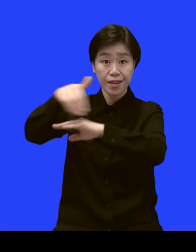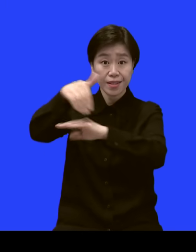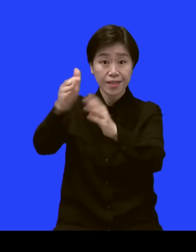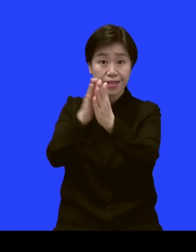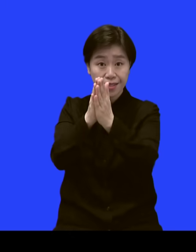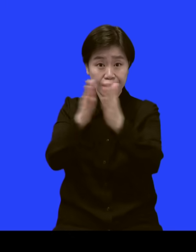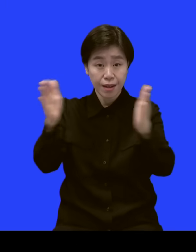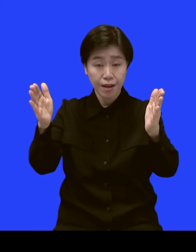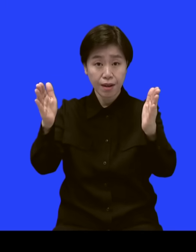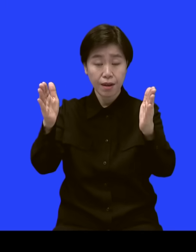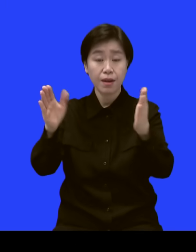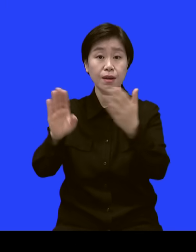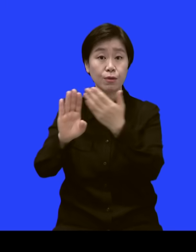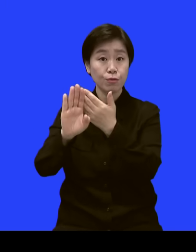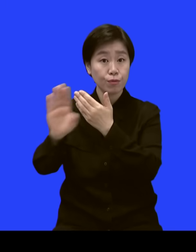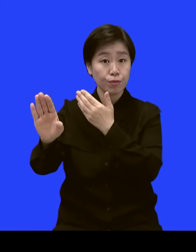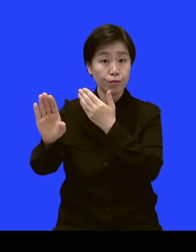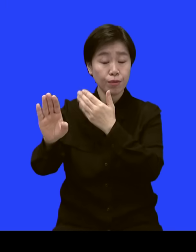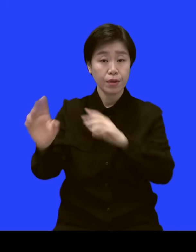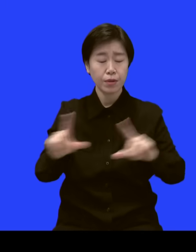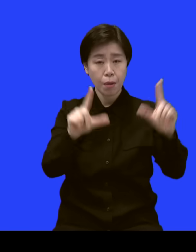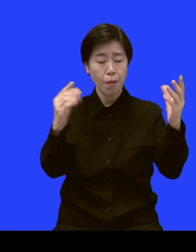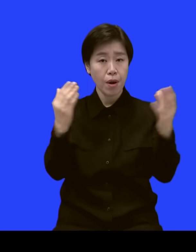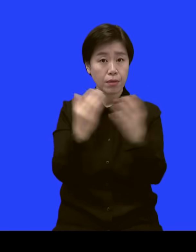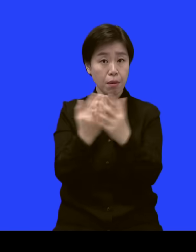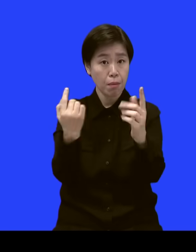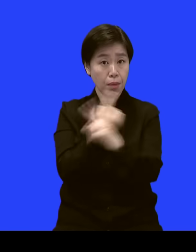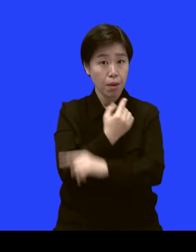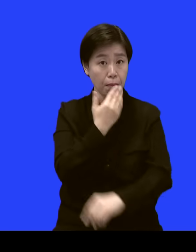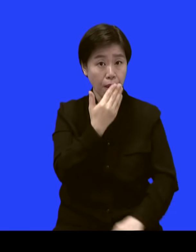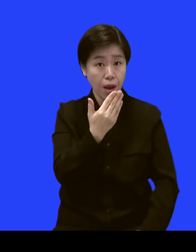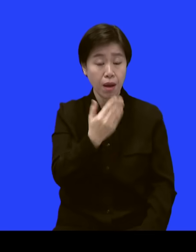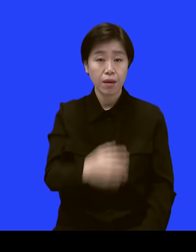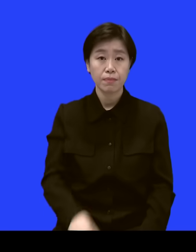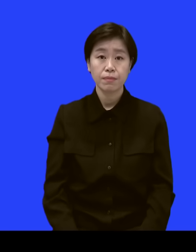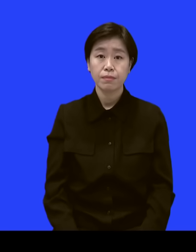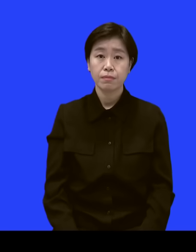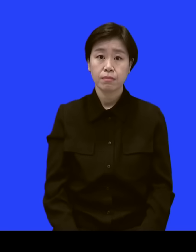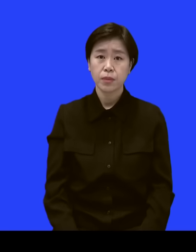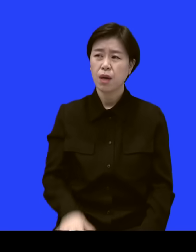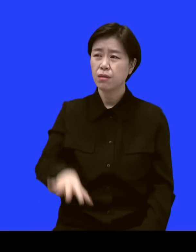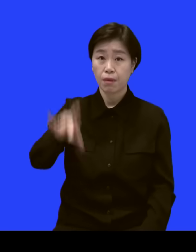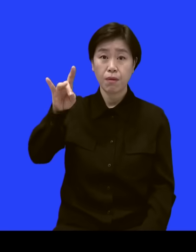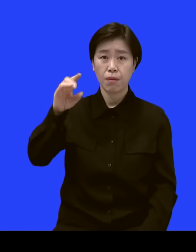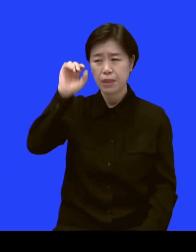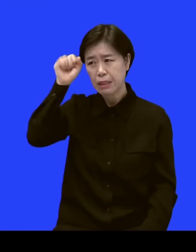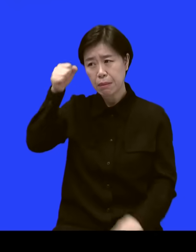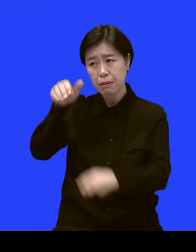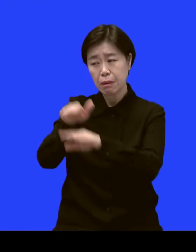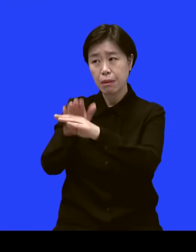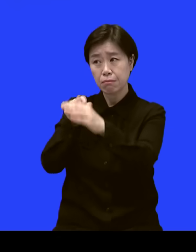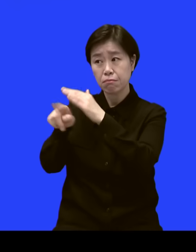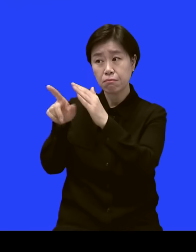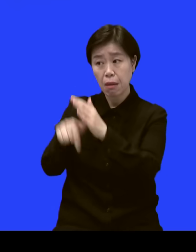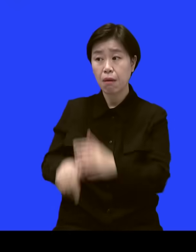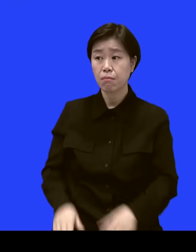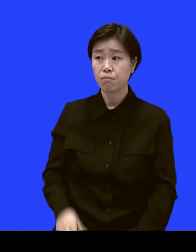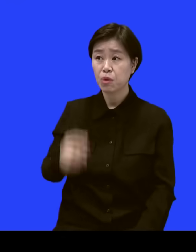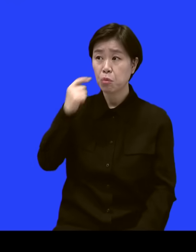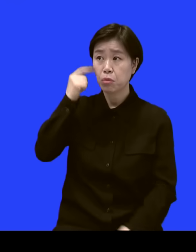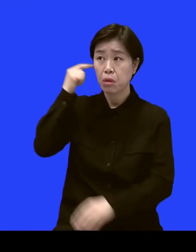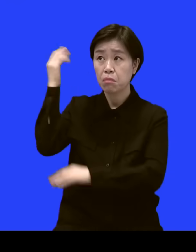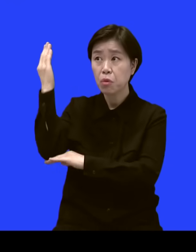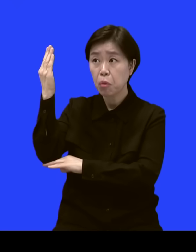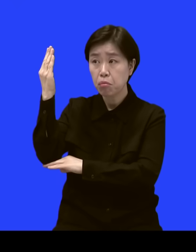새벽 기도를 나가시면서. 네, 처음에는 진짜 주식만 하다가 왔어요. 주식만 하다가 오고 목사님 설교 괜찮네.